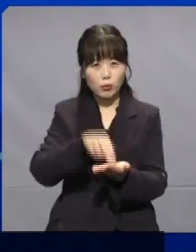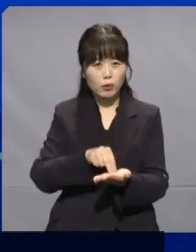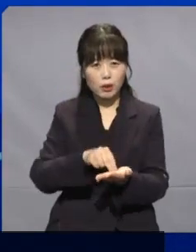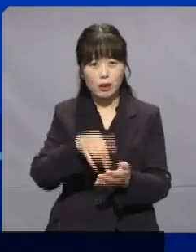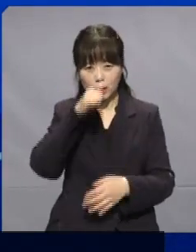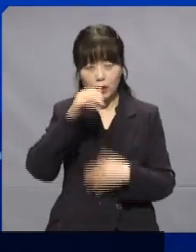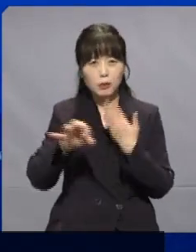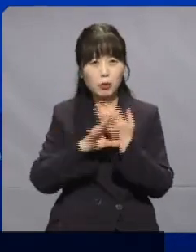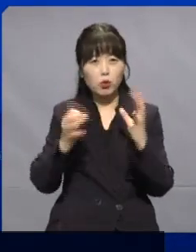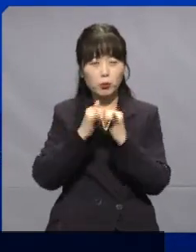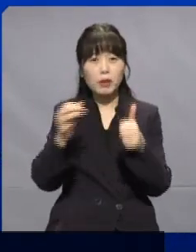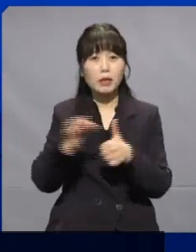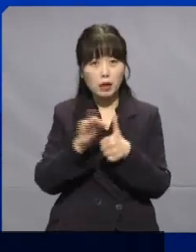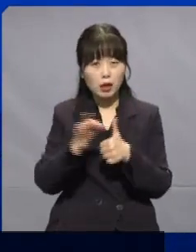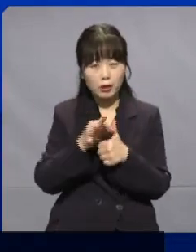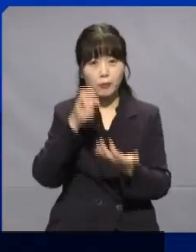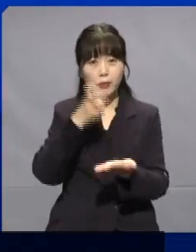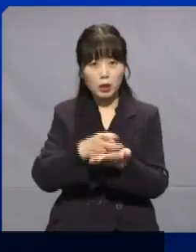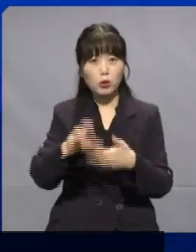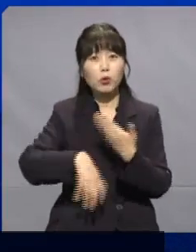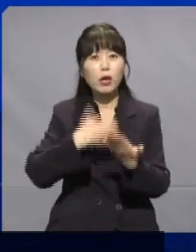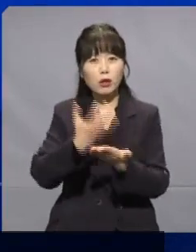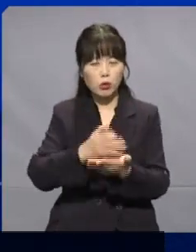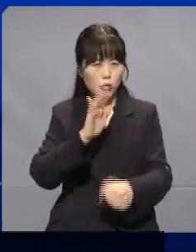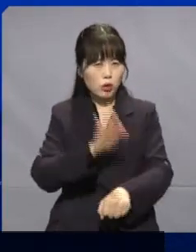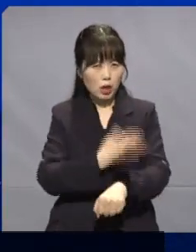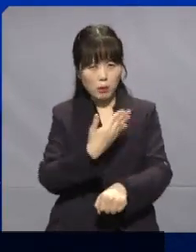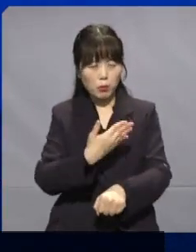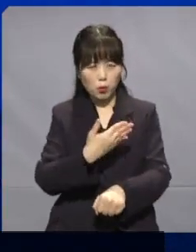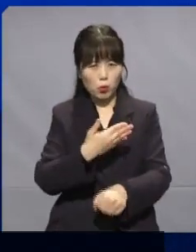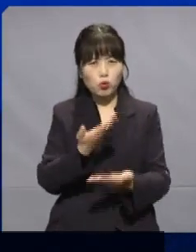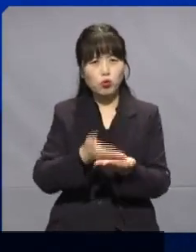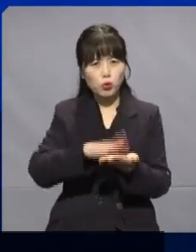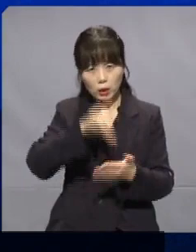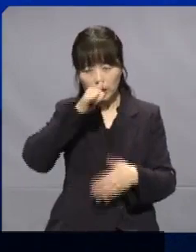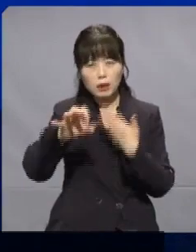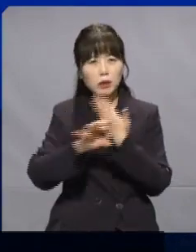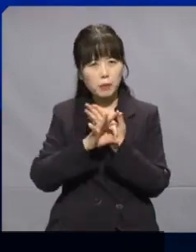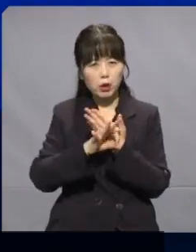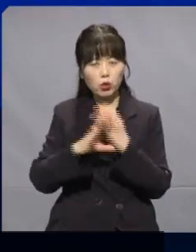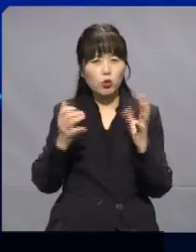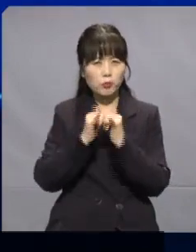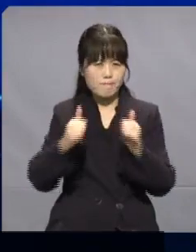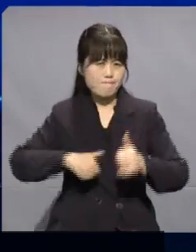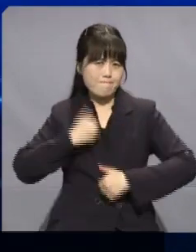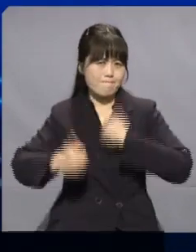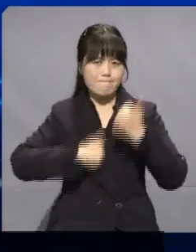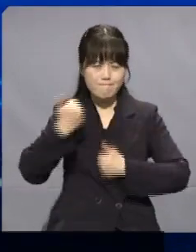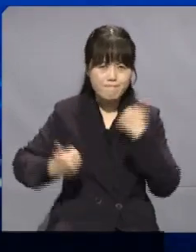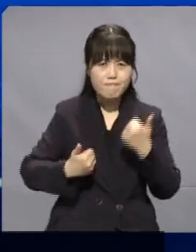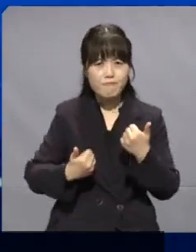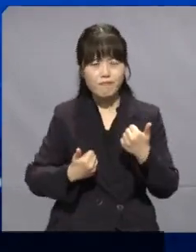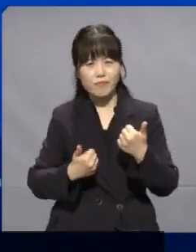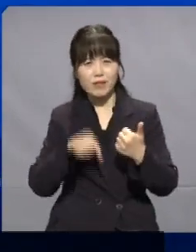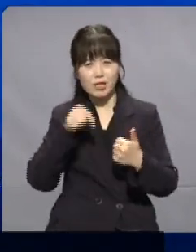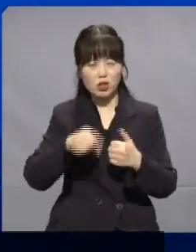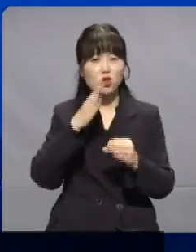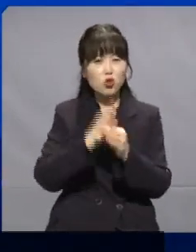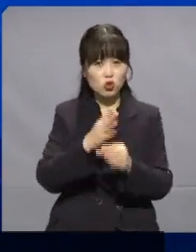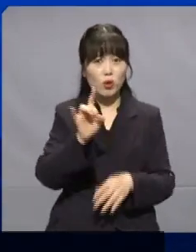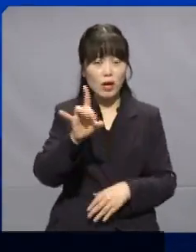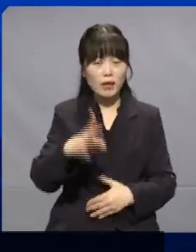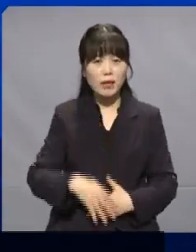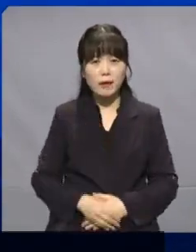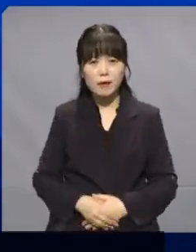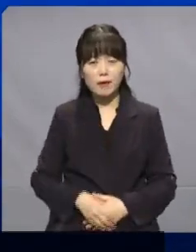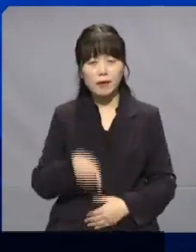들어가면이 국민연금제도 개혁도 잘못 건드렸다 가는 참 국민들 성난은 이른바 뭐 영린 중의 하나라고 할 수 있습니다